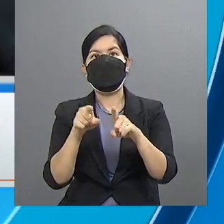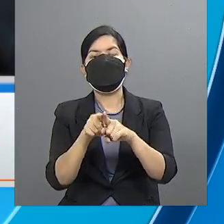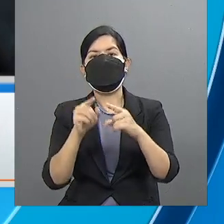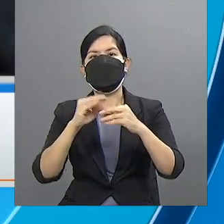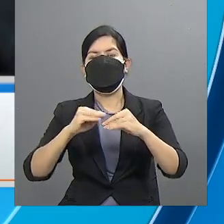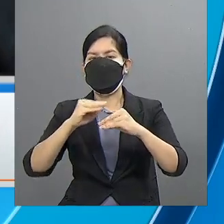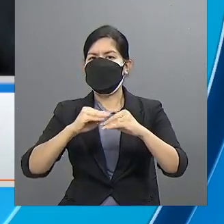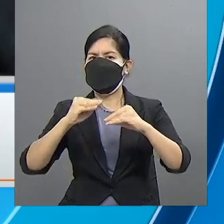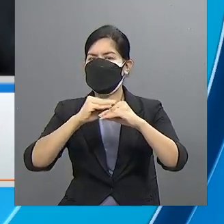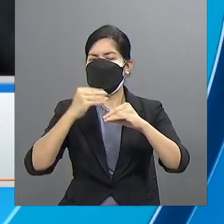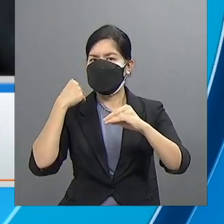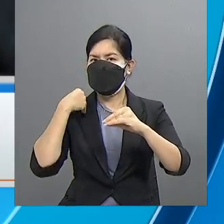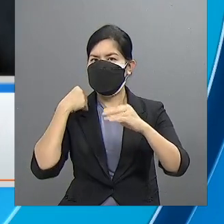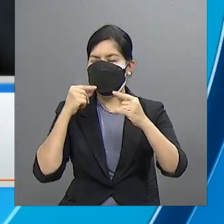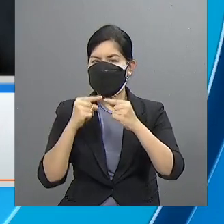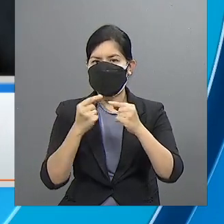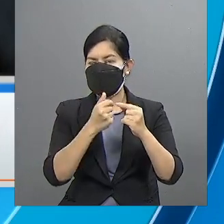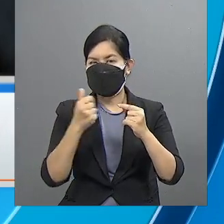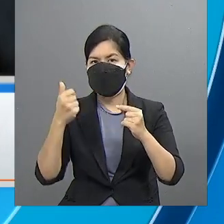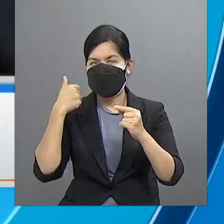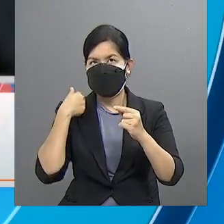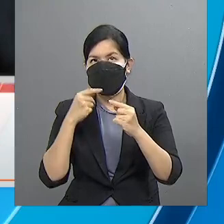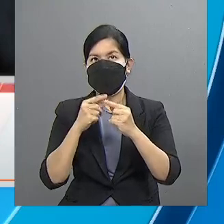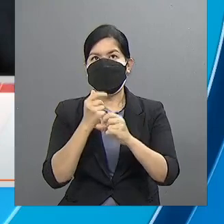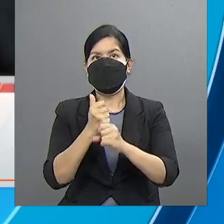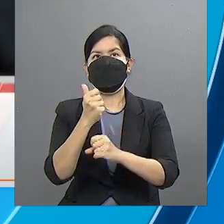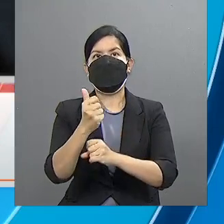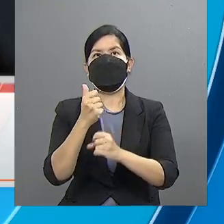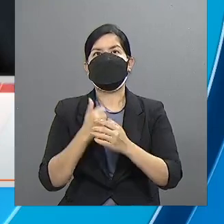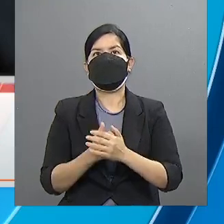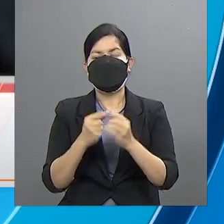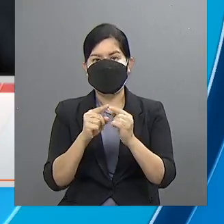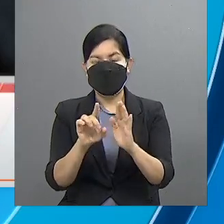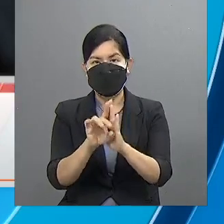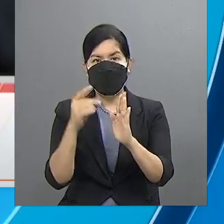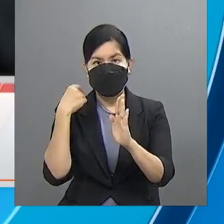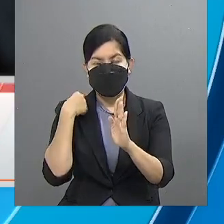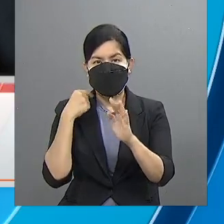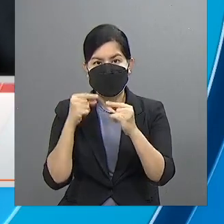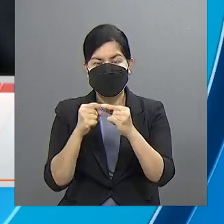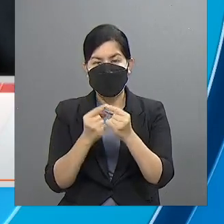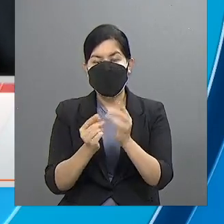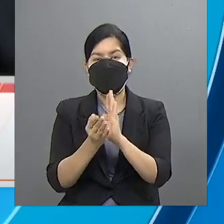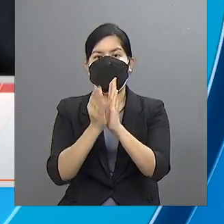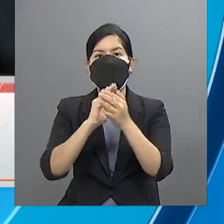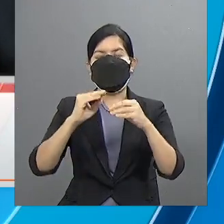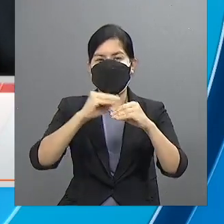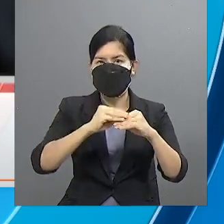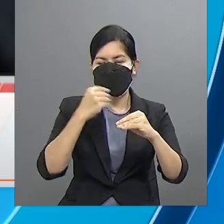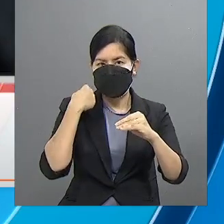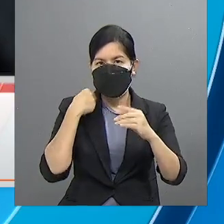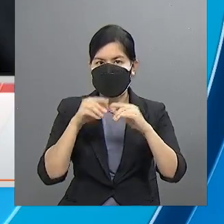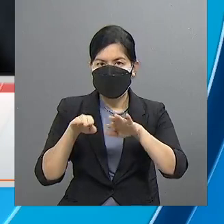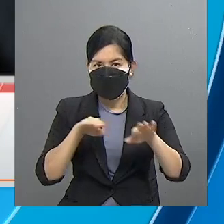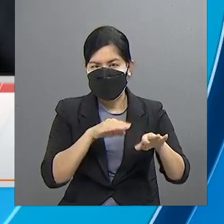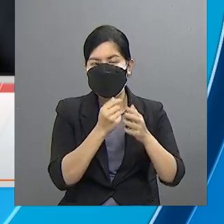ที่ดีเข้าไปในระบบมากขึ้นเรื่อยๆแล้วจนสุดท้ายมันก็กลายเป็นอีกหนึ่งคอมมูนิตี้คุณภาพที่พร้อมจะไปช่วยเหลือผู้อื่นได้ประมาณนั้นเล